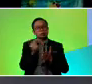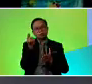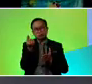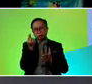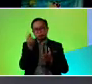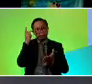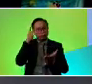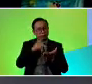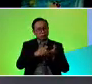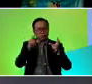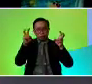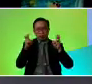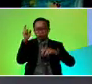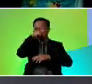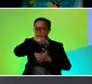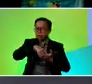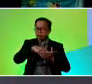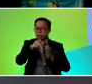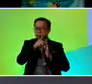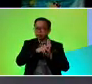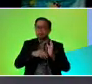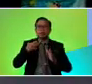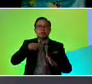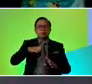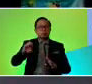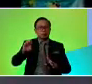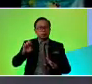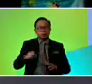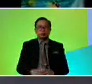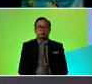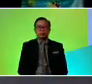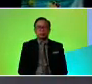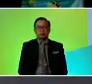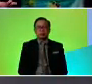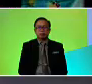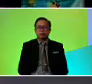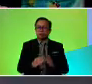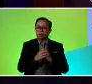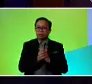pengenalan mengenai topik itu pada hari ini yaitu mengenai eksploitasi analisis